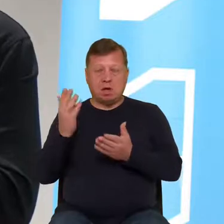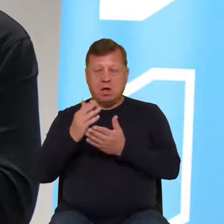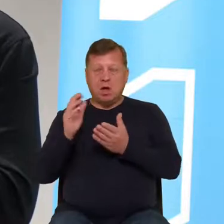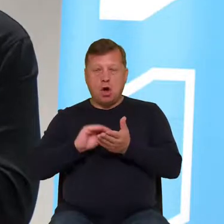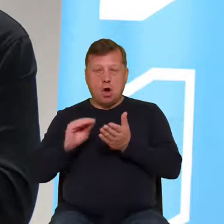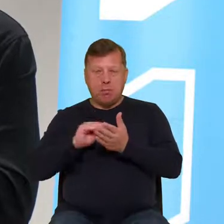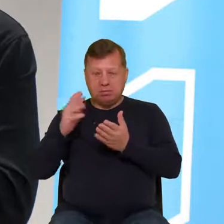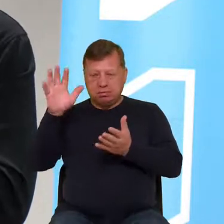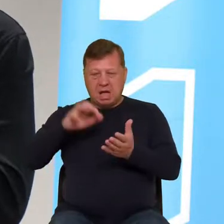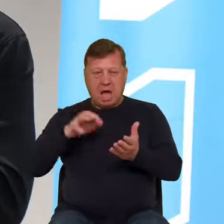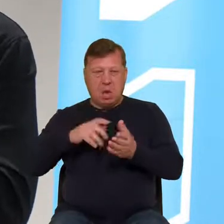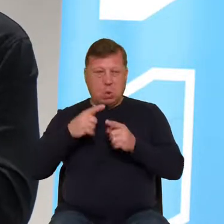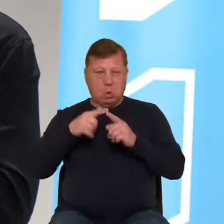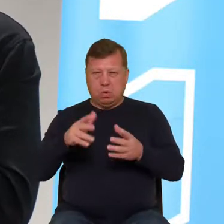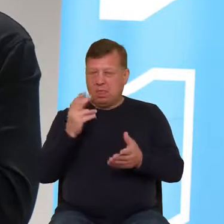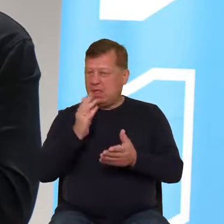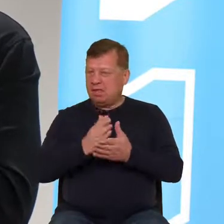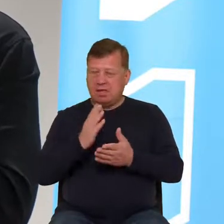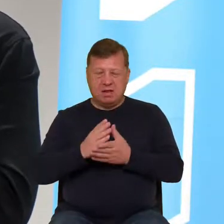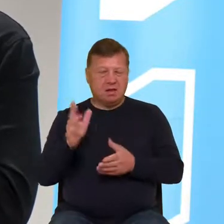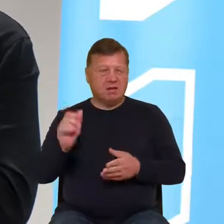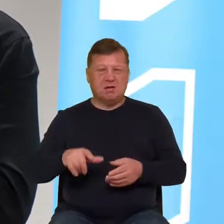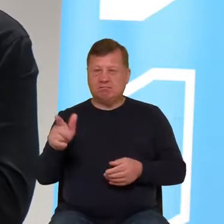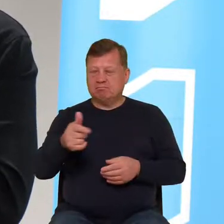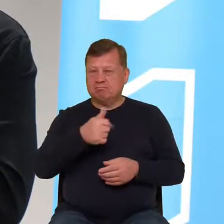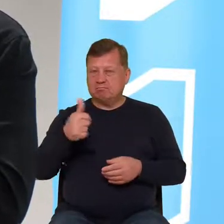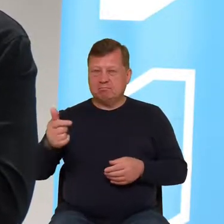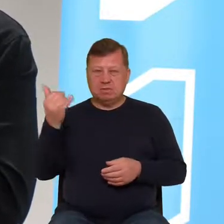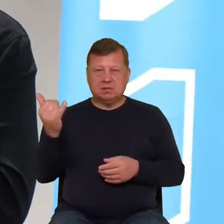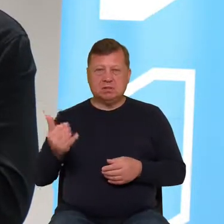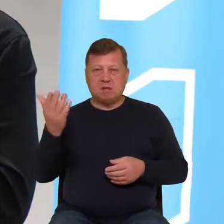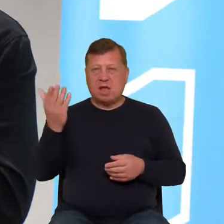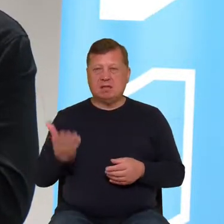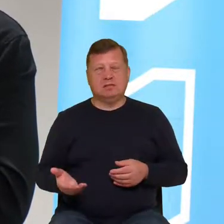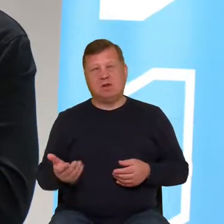krótki artykuł. Dość dodać, że to genialne dziecko